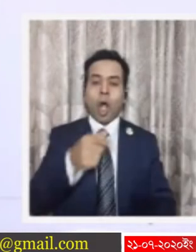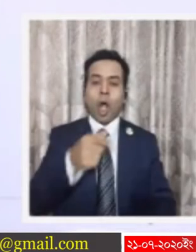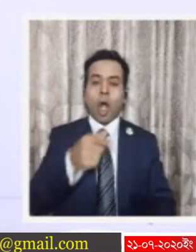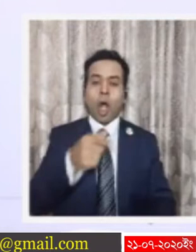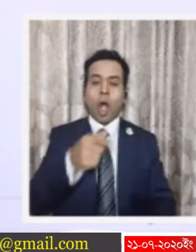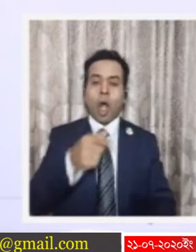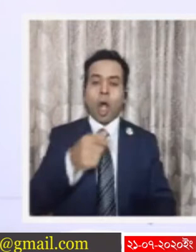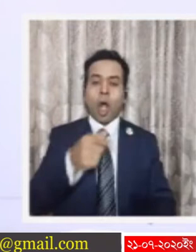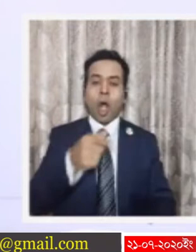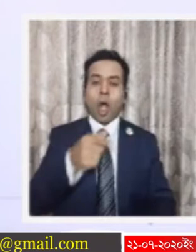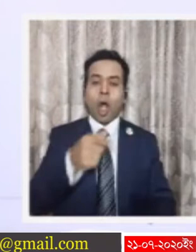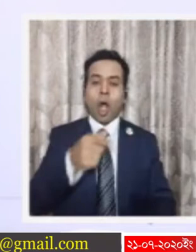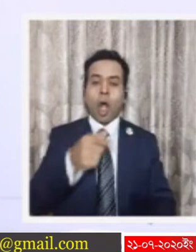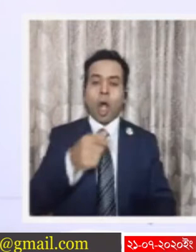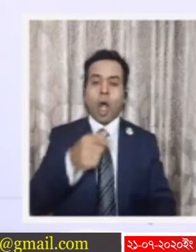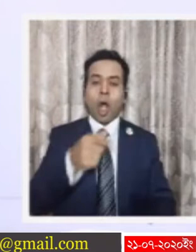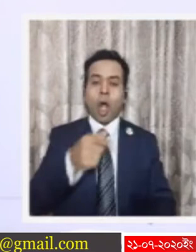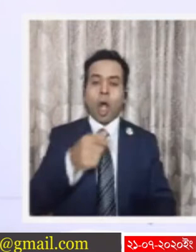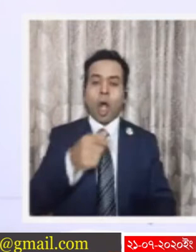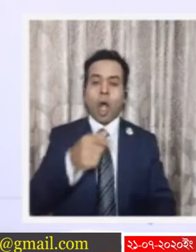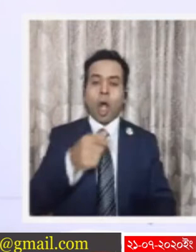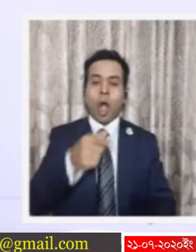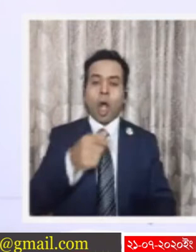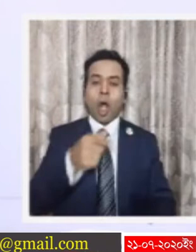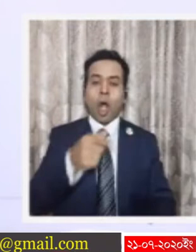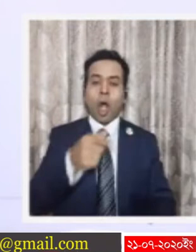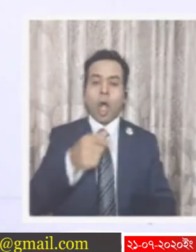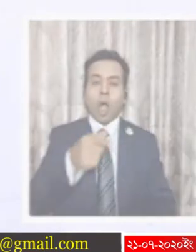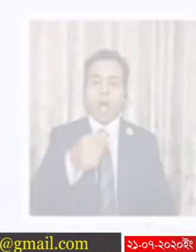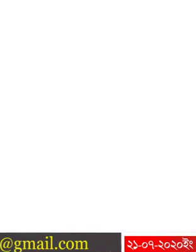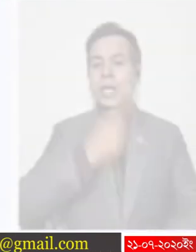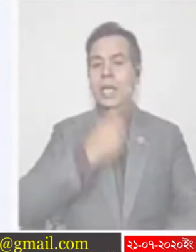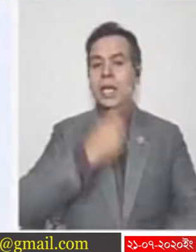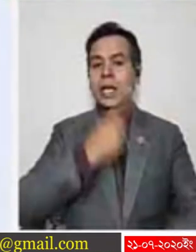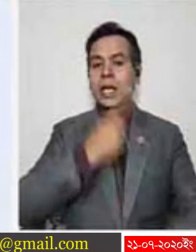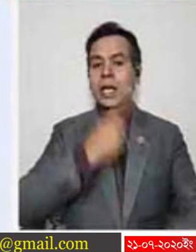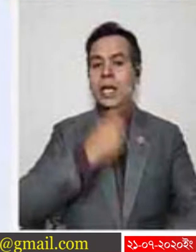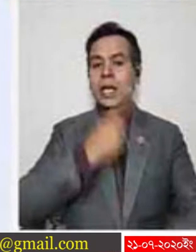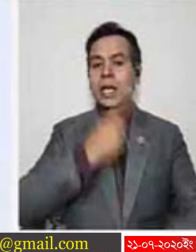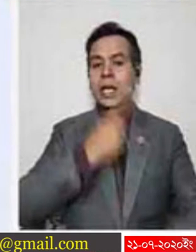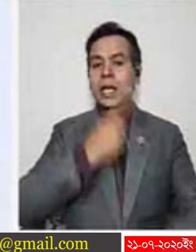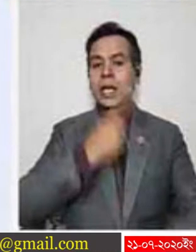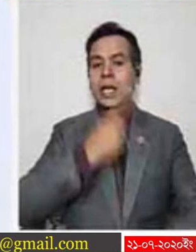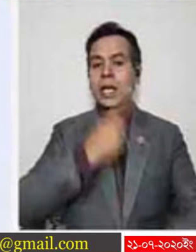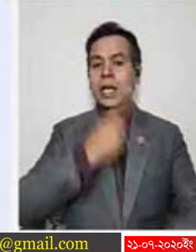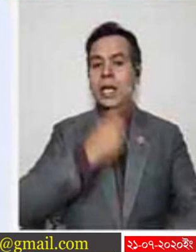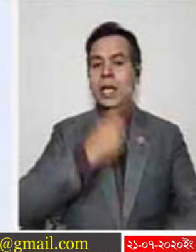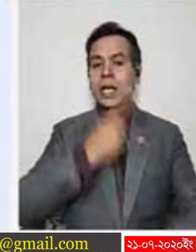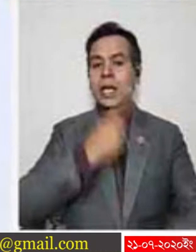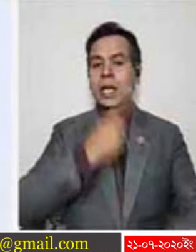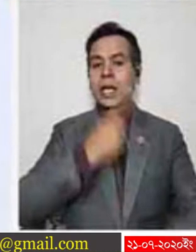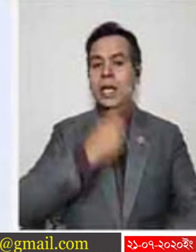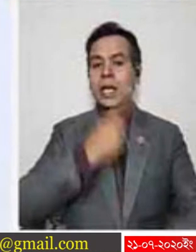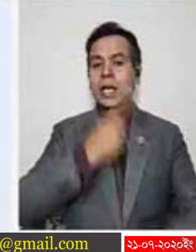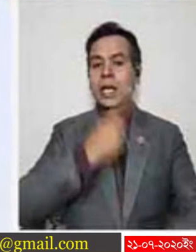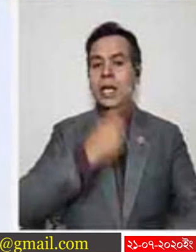12,898টি, এতে 3057 জন শনাক্ত হলো। গত দুই জন একদিনেই সর্বোচ্চ 4,019 জন শনাক্ত হওয়ার